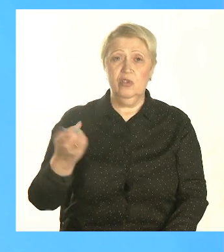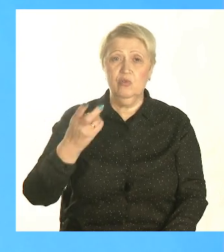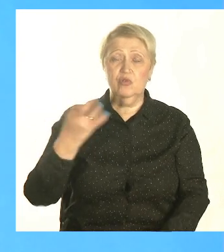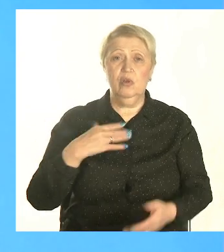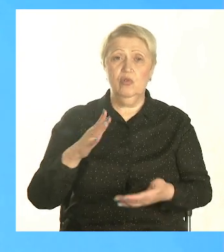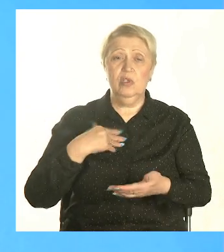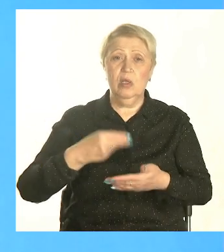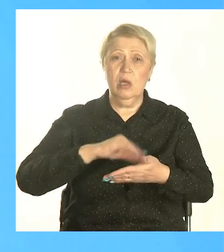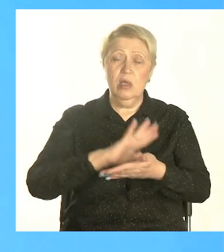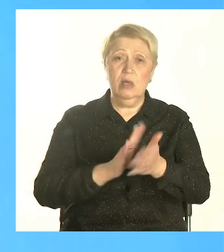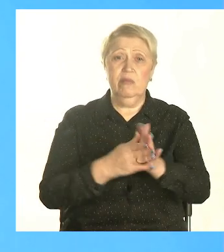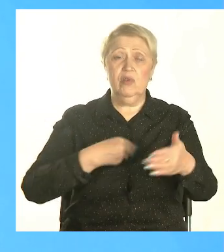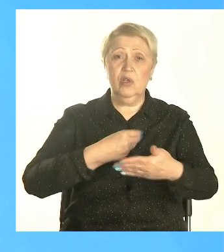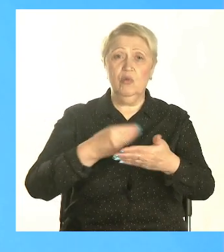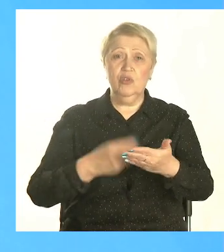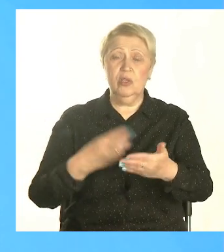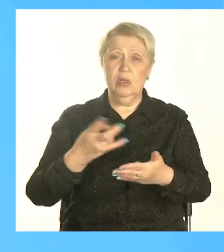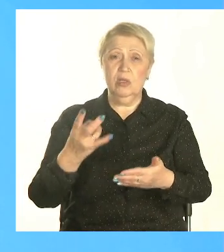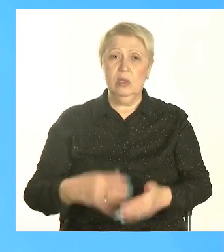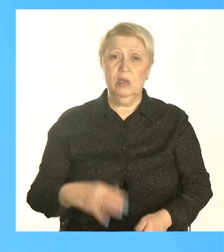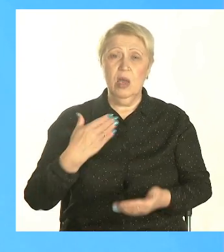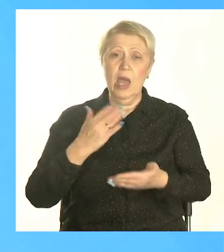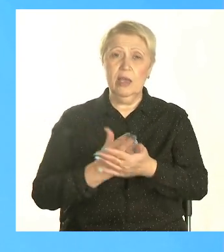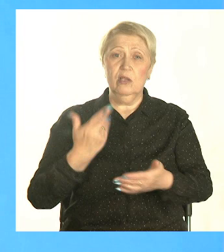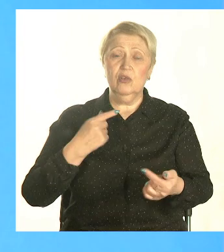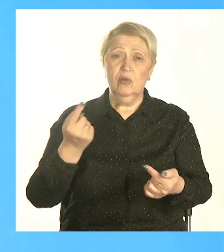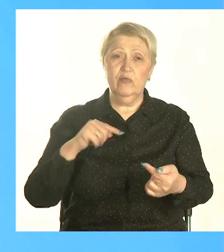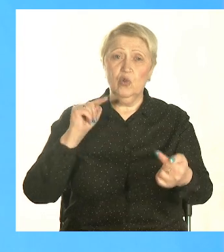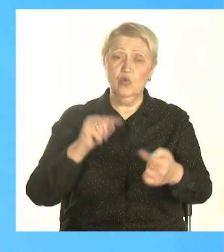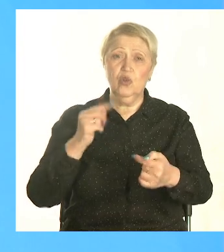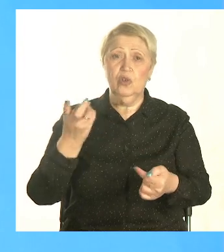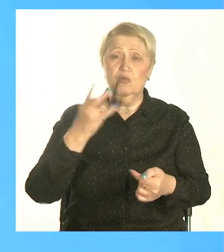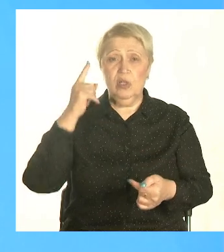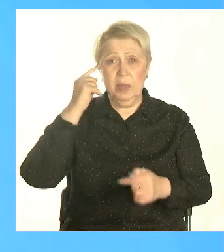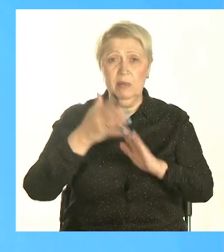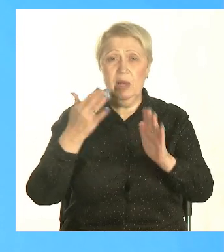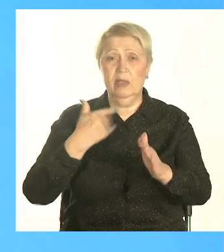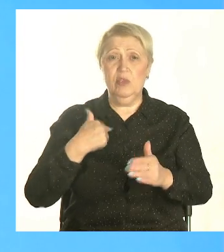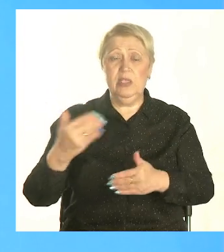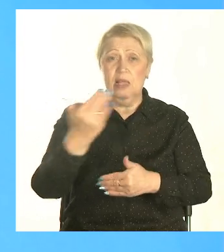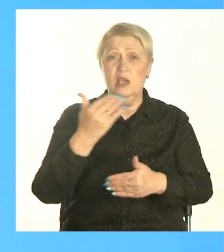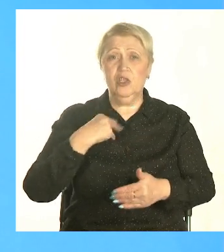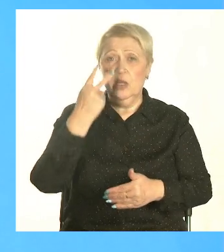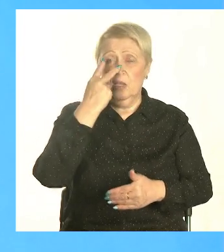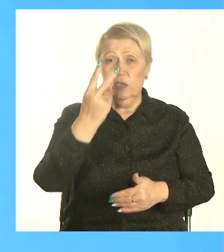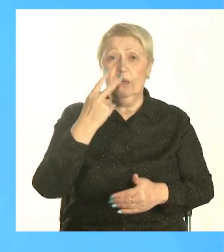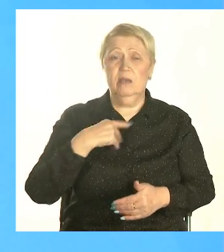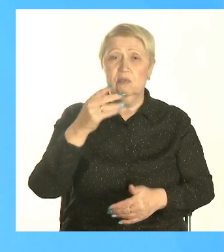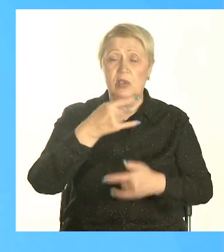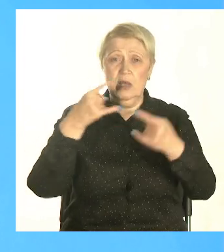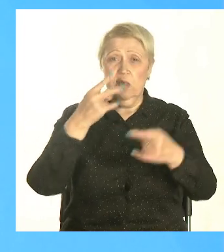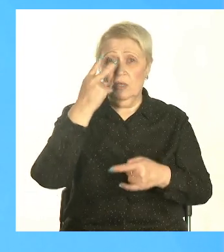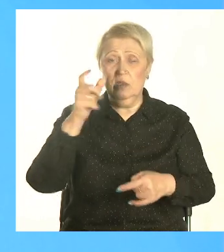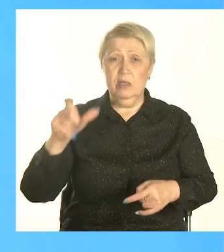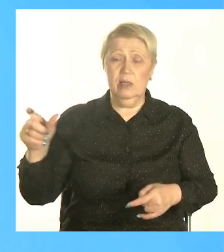Да. Но вопрос у нас, видите, в чем? У нас не должен, вот, четко, чтобы понимали наши телезрители. Если у вас нет на руках письменного договора, это не значит, что у